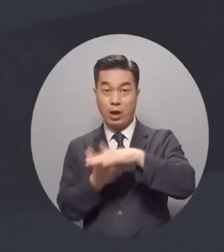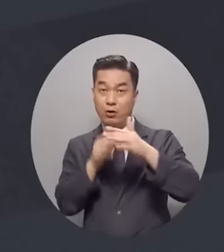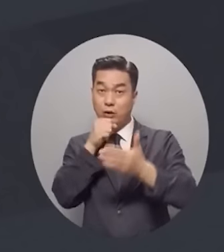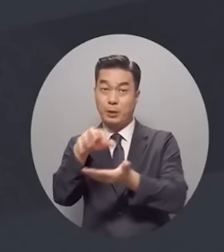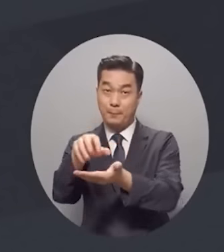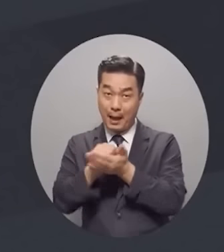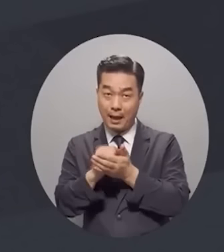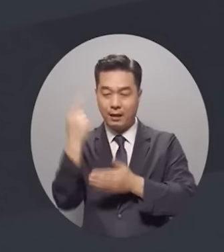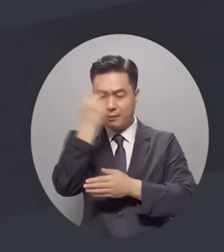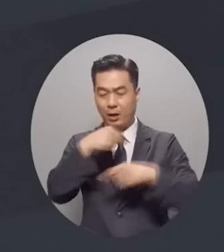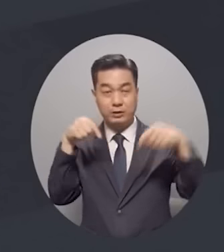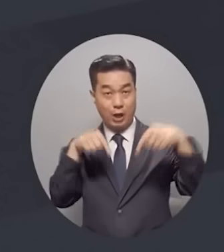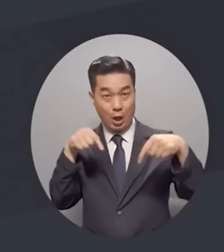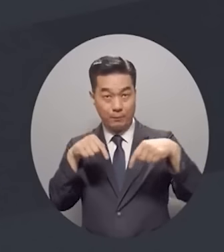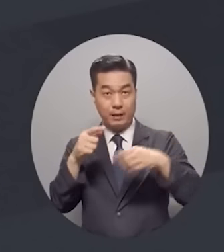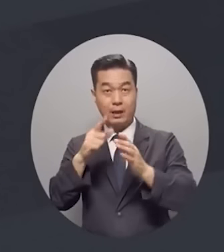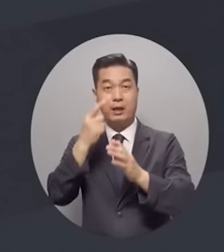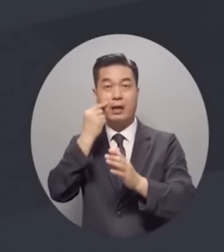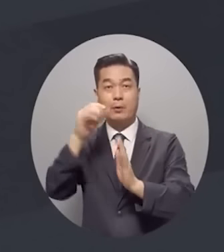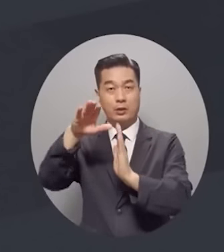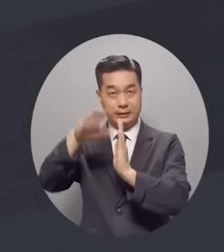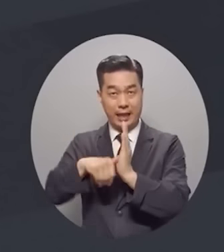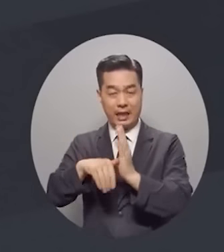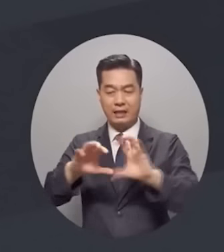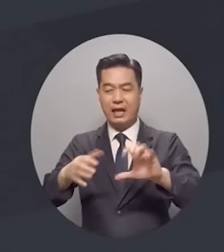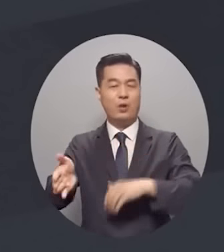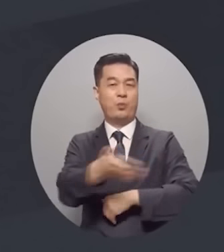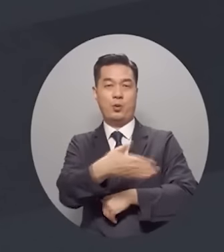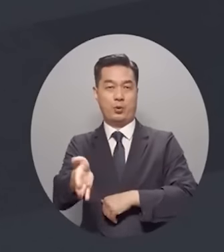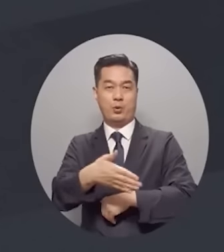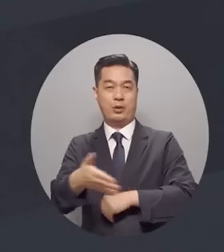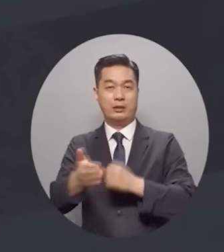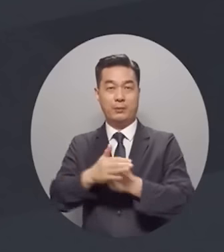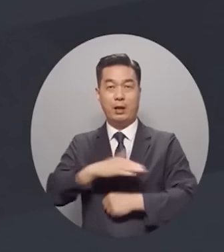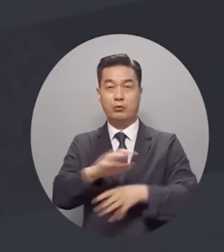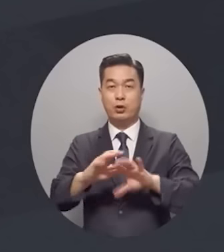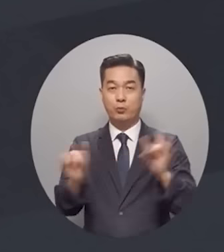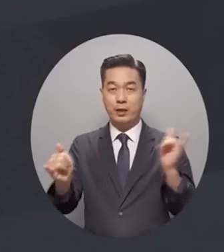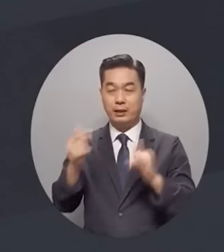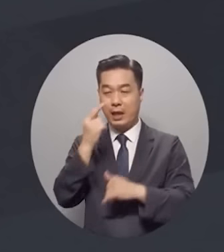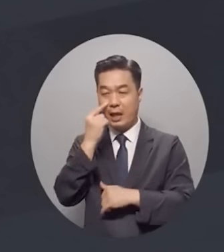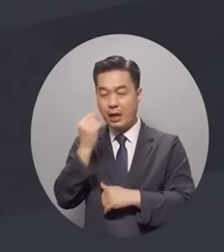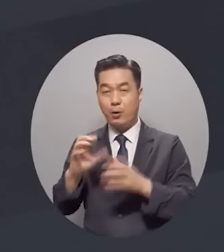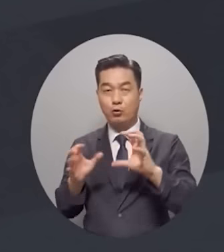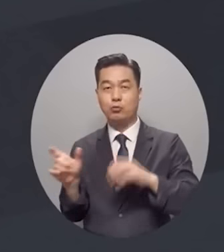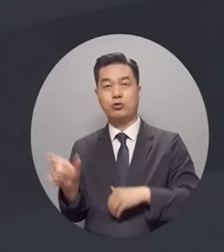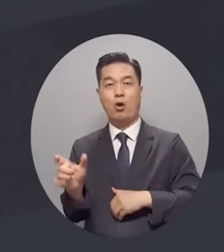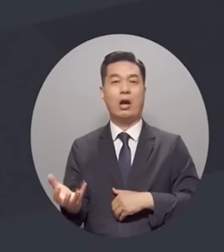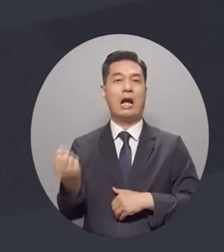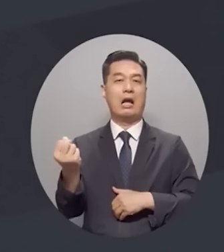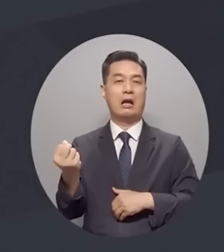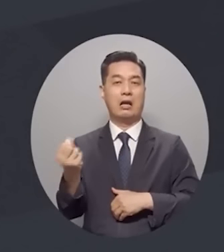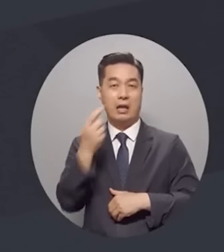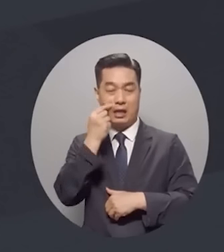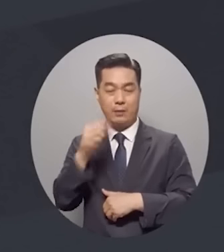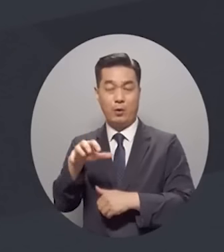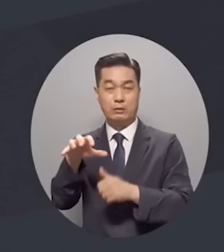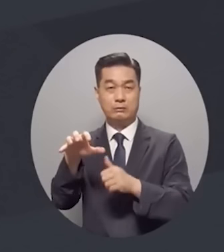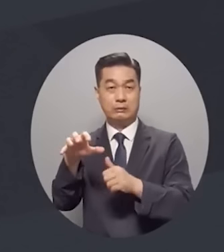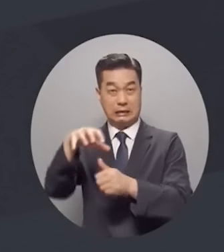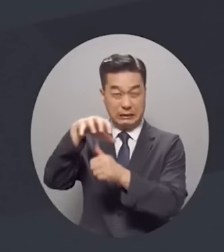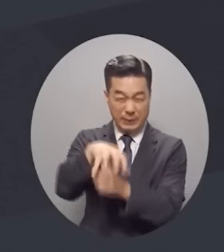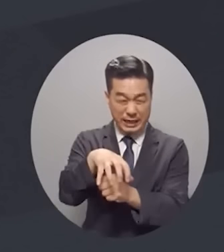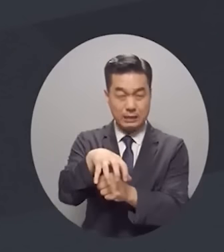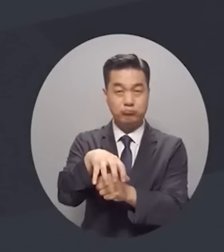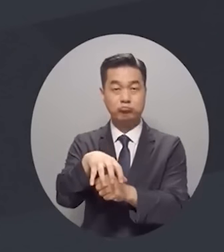면적 과정에서 일제 시대는 나라가 없었기 때문에 당시 우리 국민은 일본 국적이다 일제식민 지배를 정당화하는